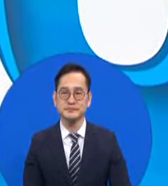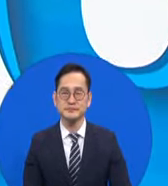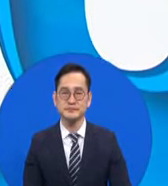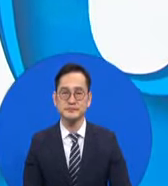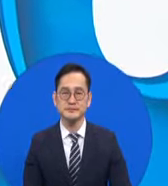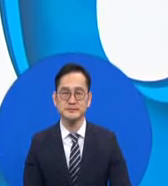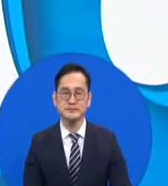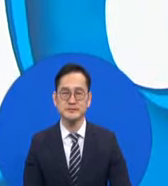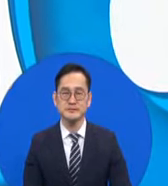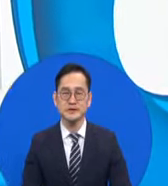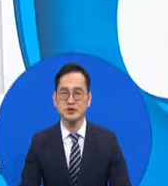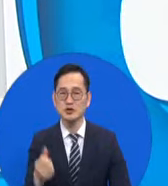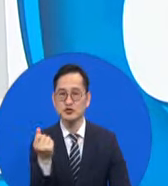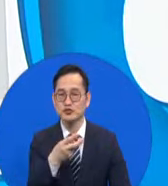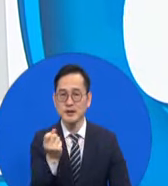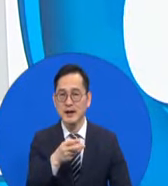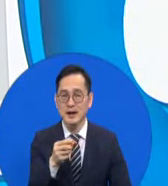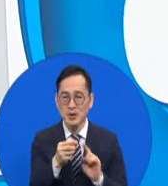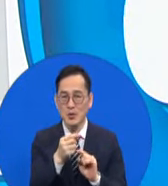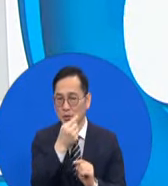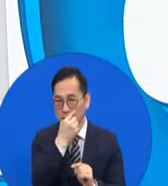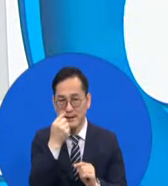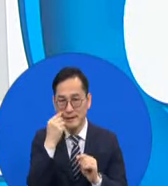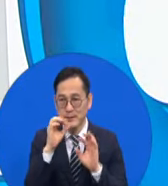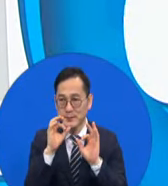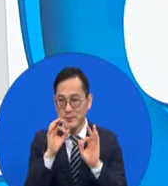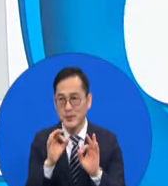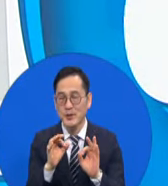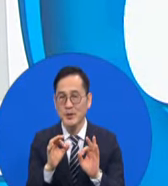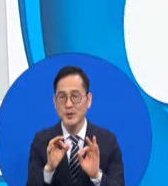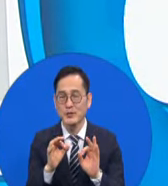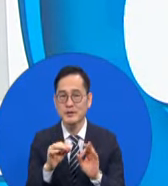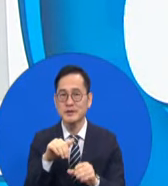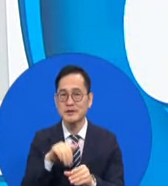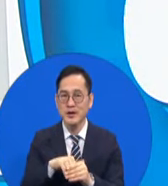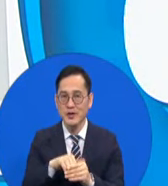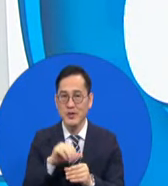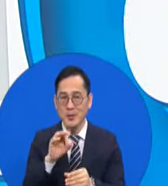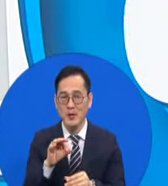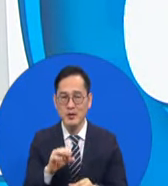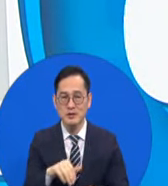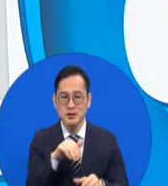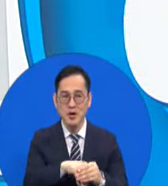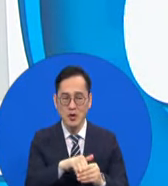경향신문 숫자로 본 22대 총선 전체 유권자 수는